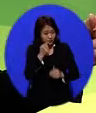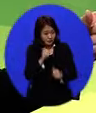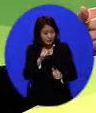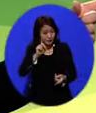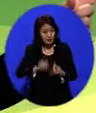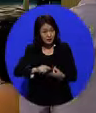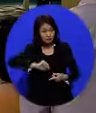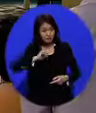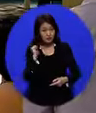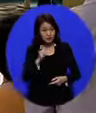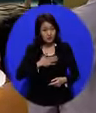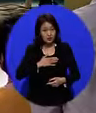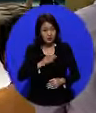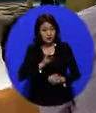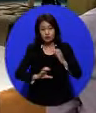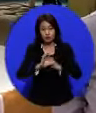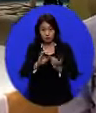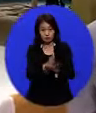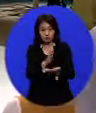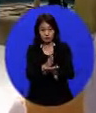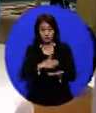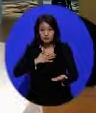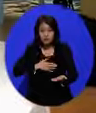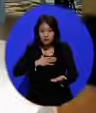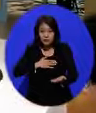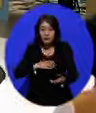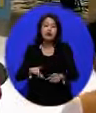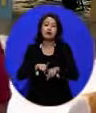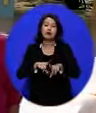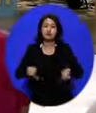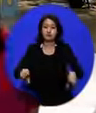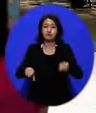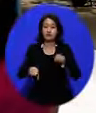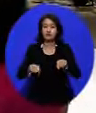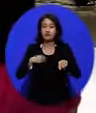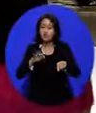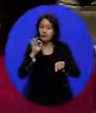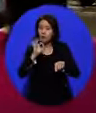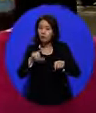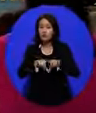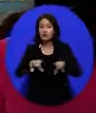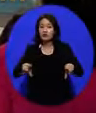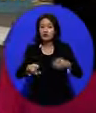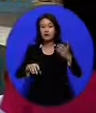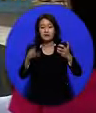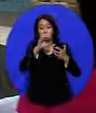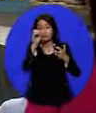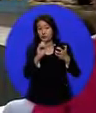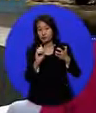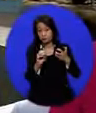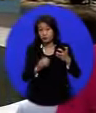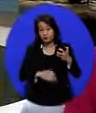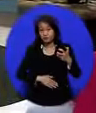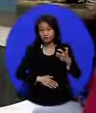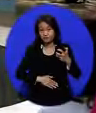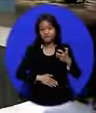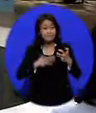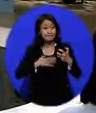요것만 해. 절대 더 이상 하지 마. 요런 게 보통의 리더예요. 제가 볼 때 보통의 리더는 한 80%입니다. 전체 리더